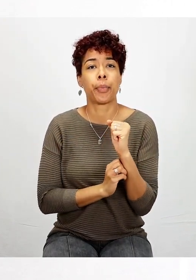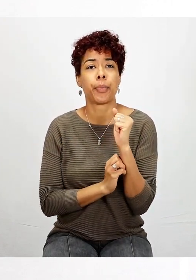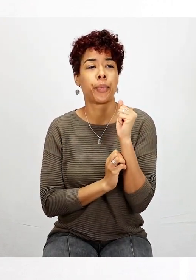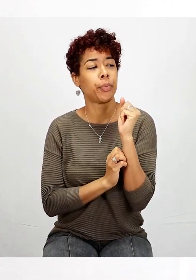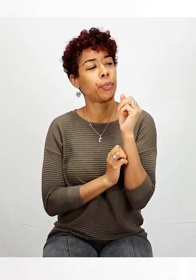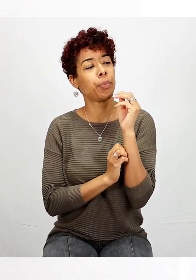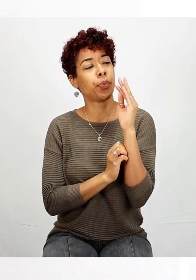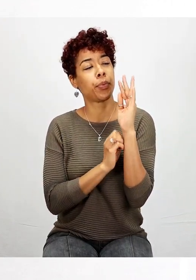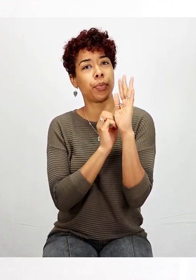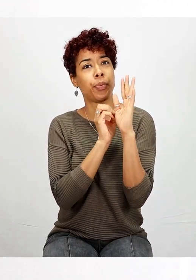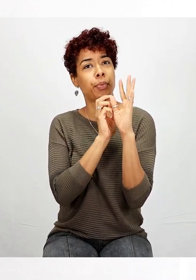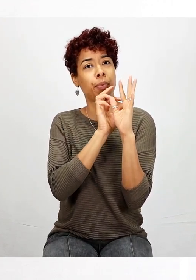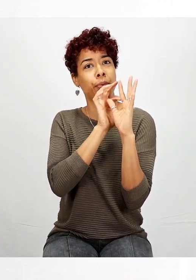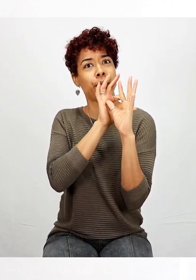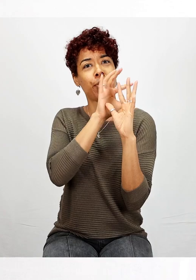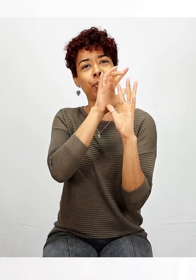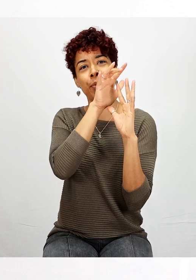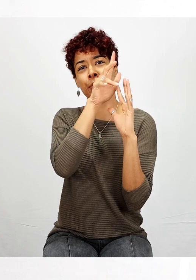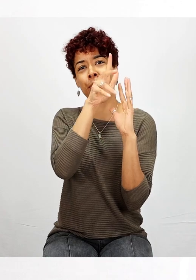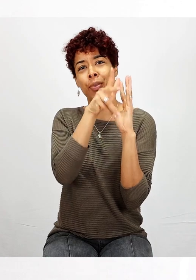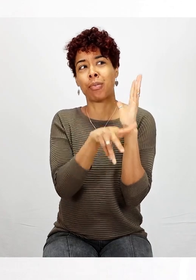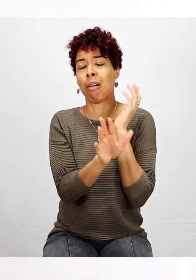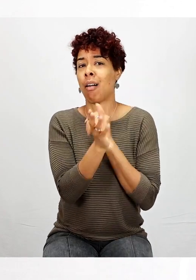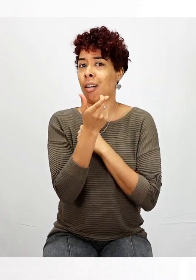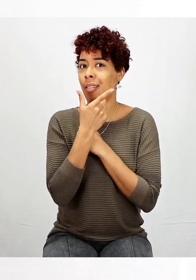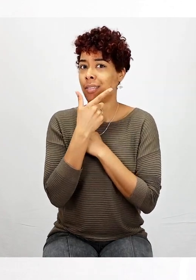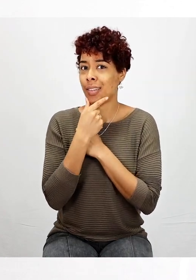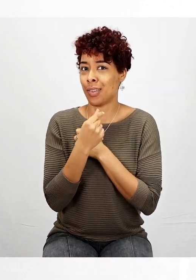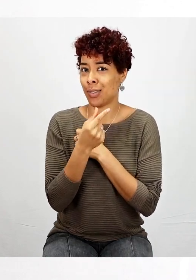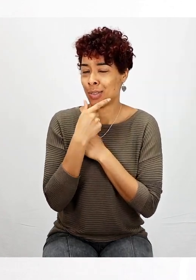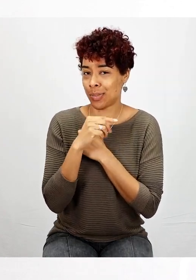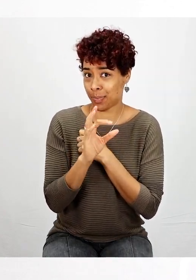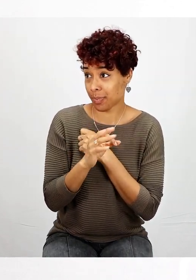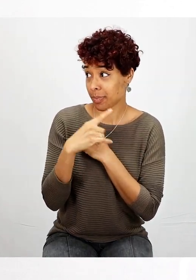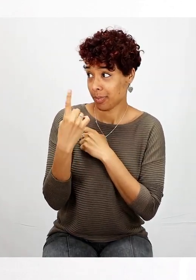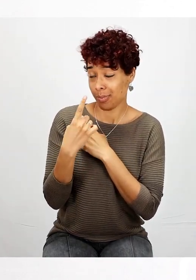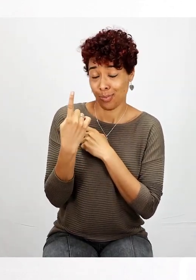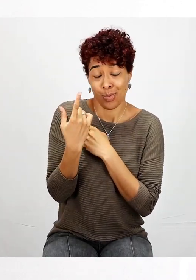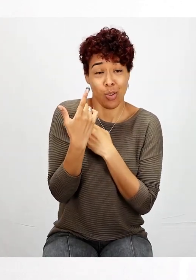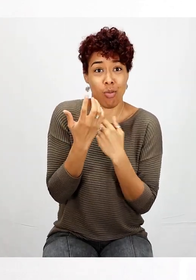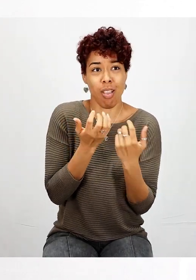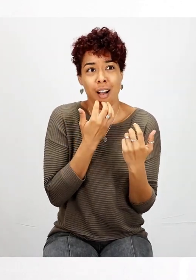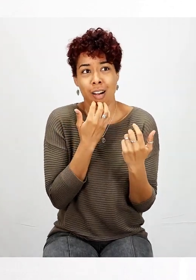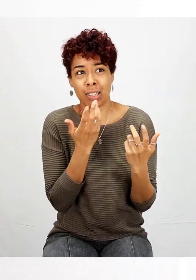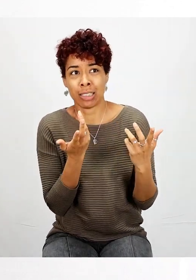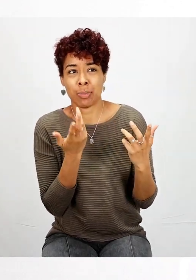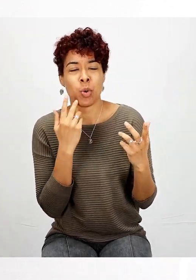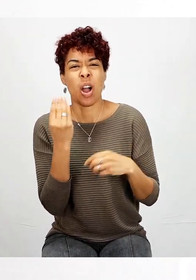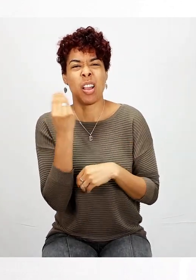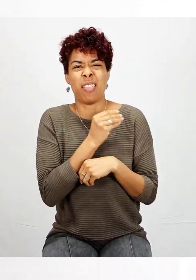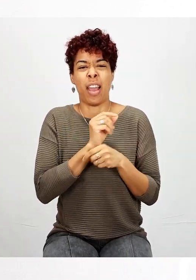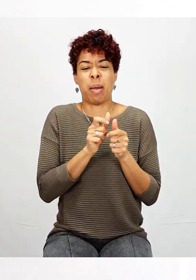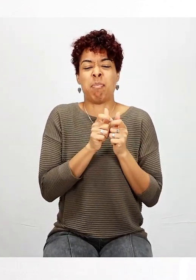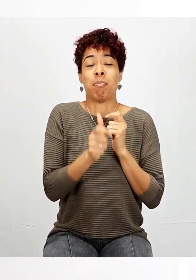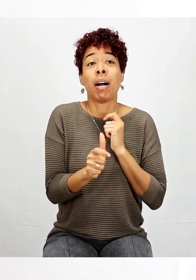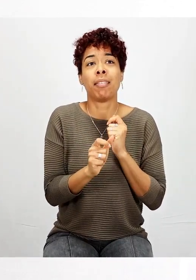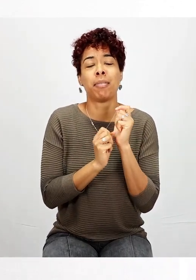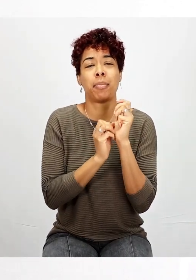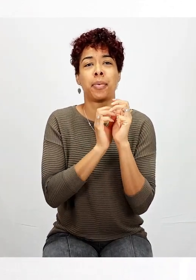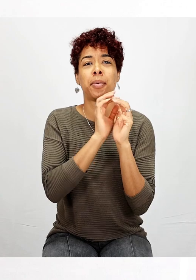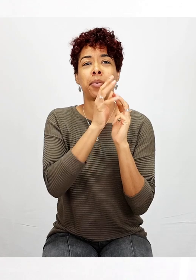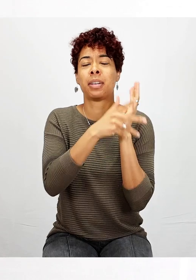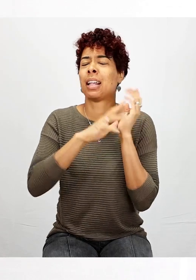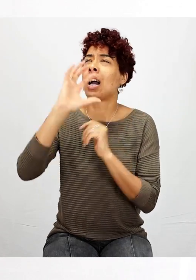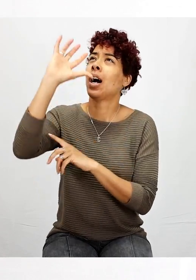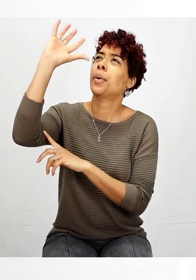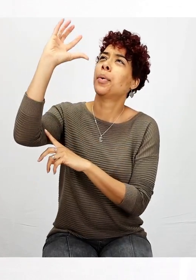voit les feuilles qui repoussent, etc. C'est très joli le printemps et tout le monde attend le printemps qui suit l'hiver. C'est le temps où les rayons du soleil